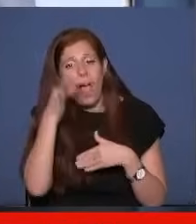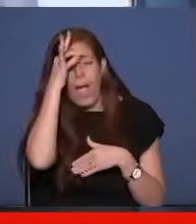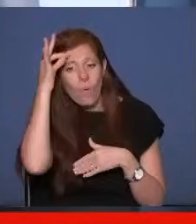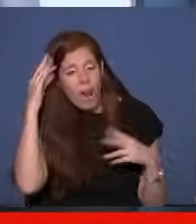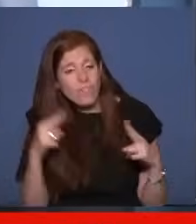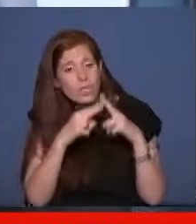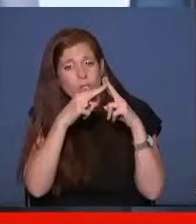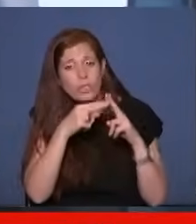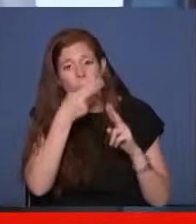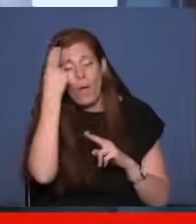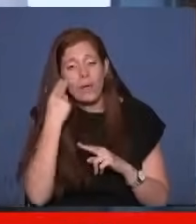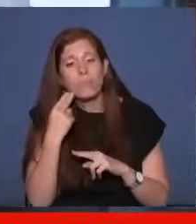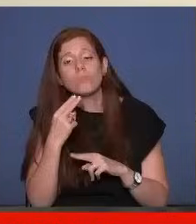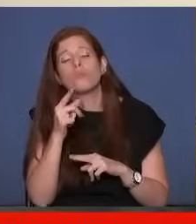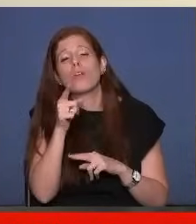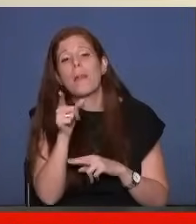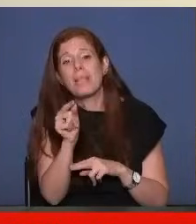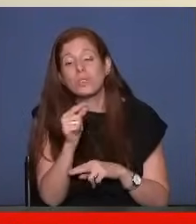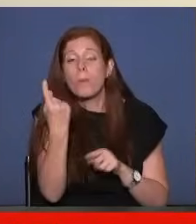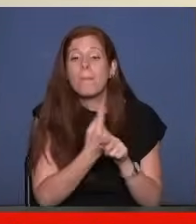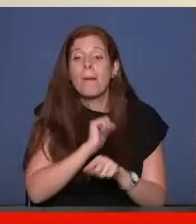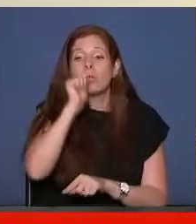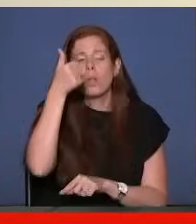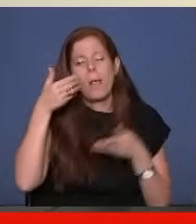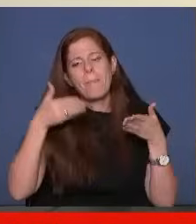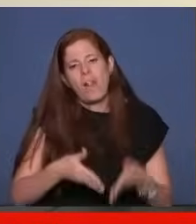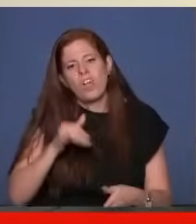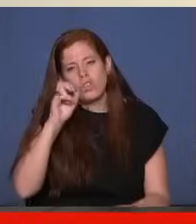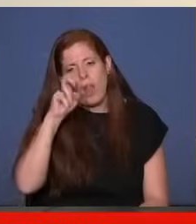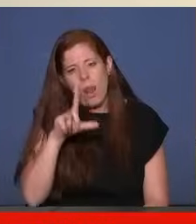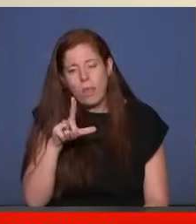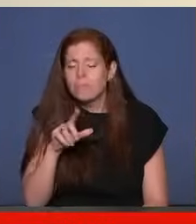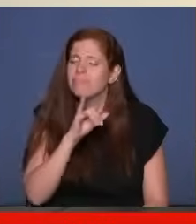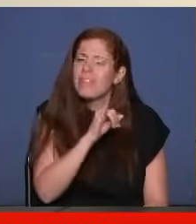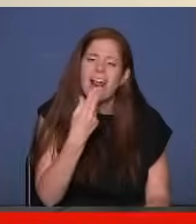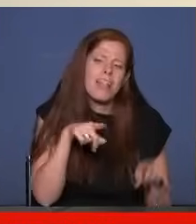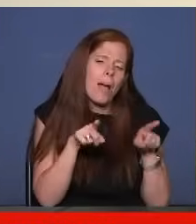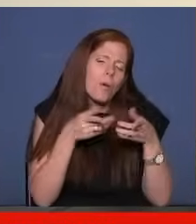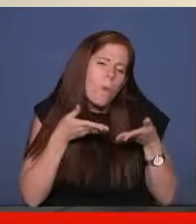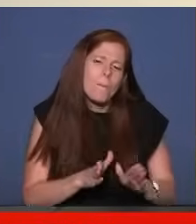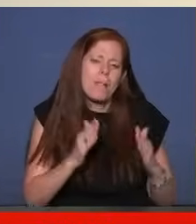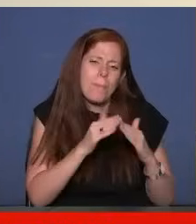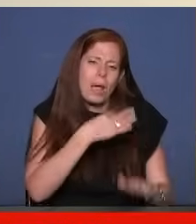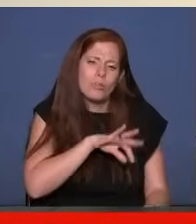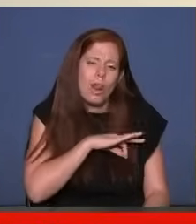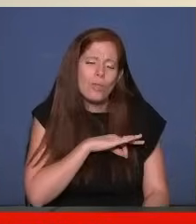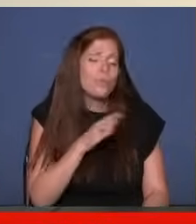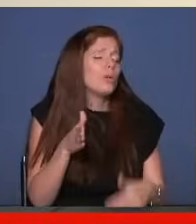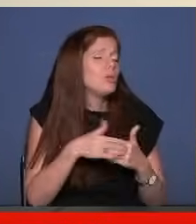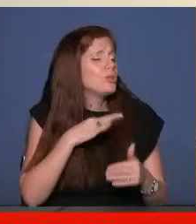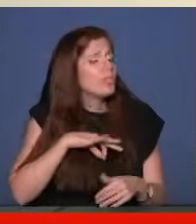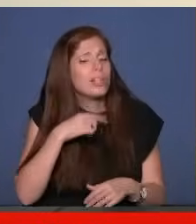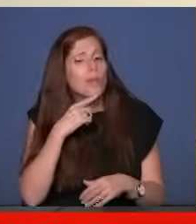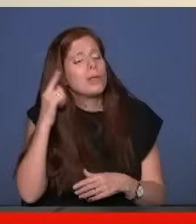בפעם הראשונה בהלוויה של יעל. יעל הייתה בת בית, אשתי עדיין קוראת לה קלתי, אנחנו אוהבים